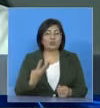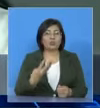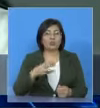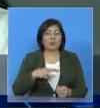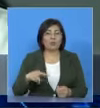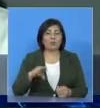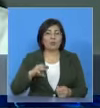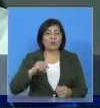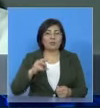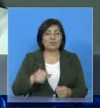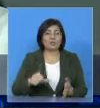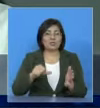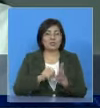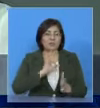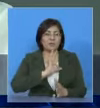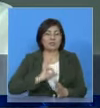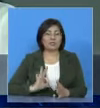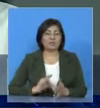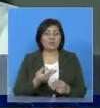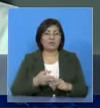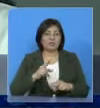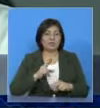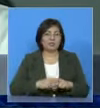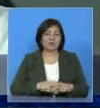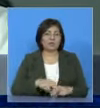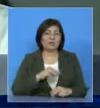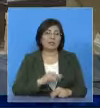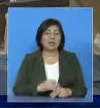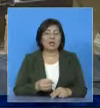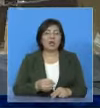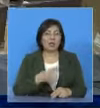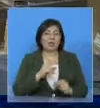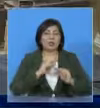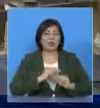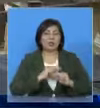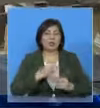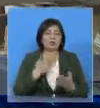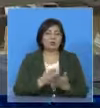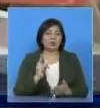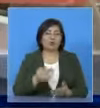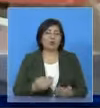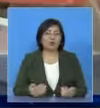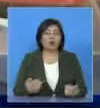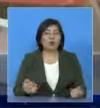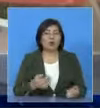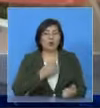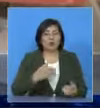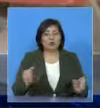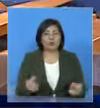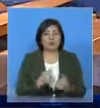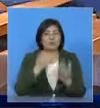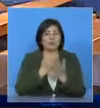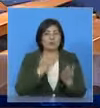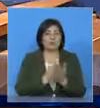тенге под 6 процентных годовых и сейчас благополучно работает хорошая новость для тех кто хочет получить поддержку от государства в августе